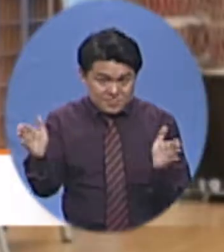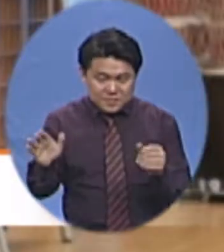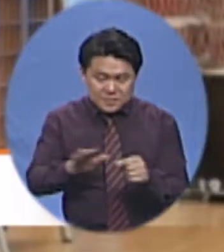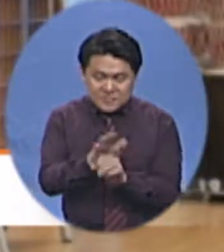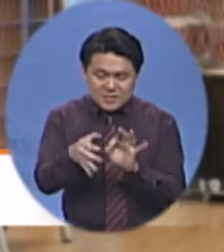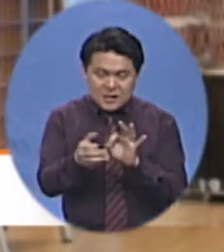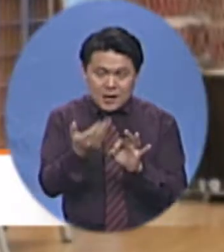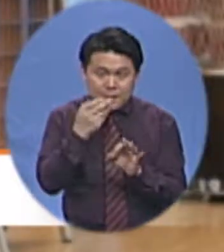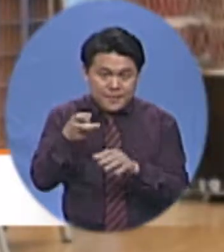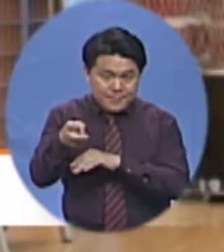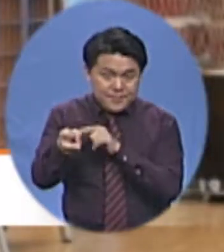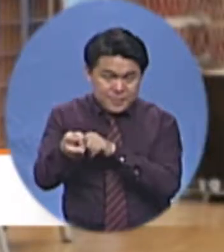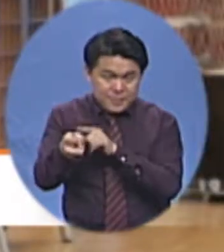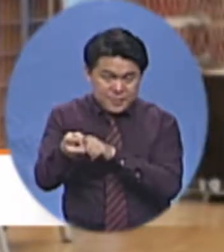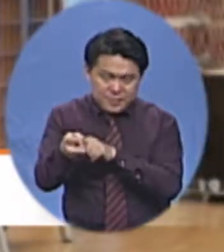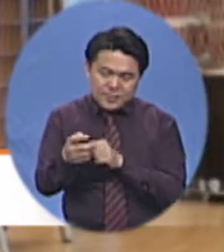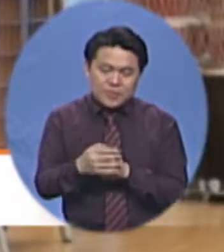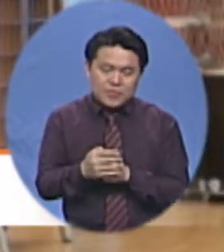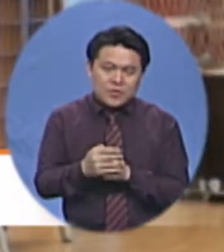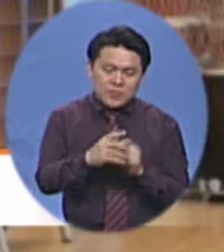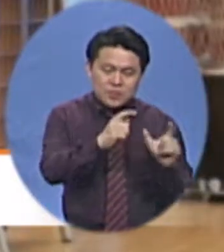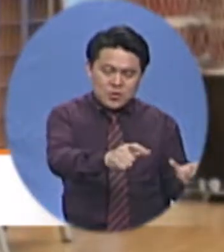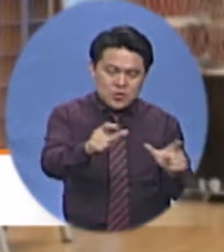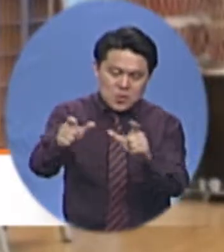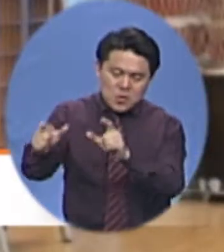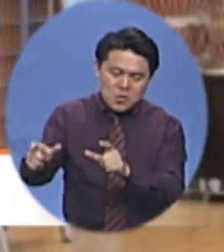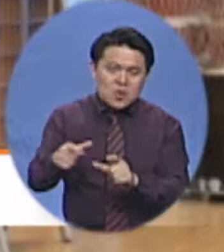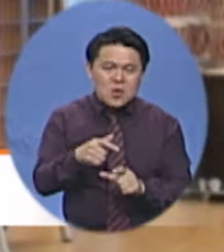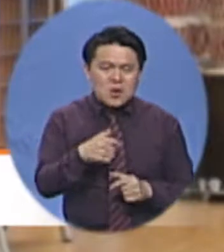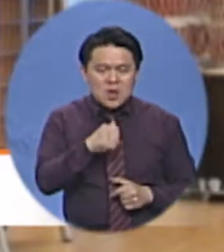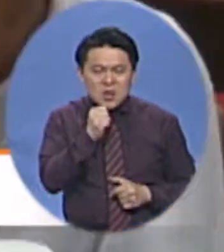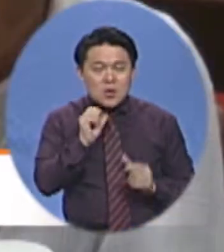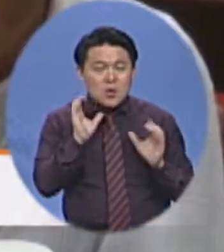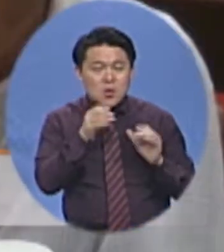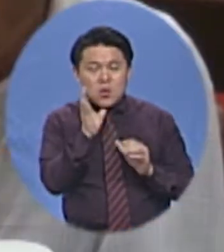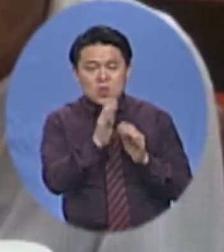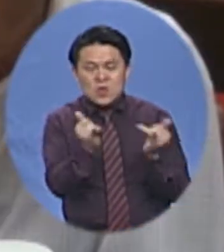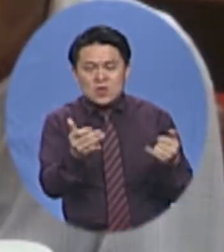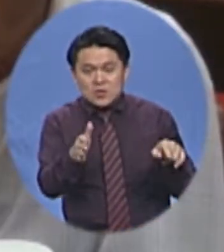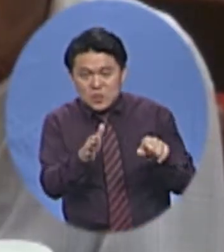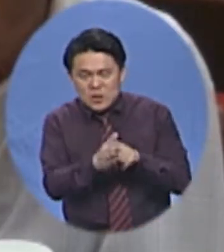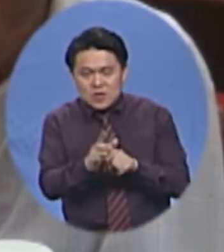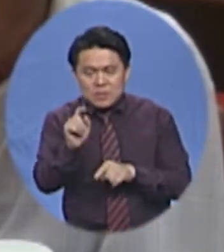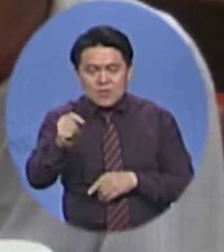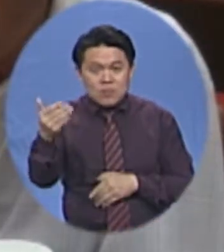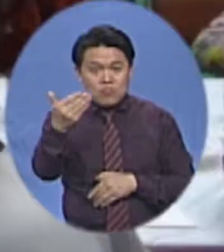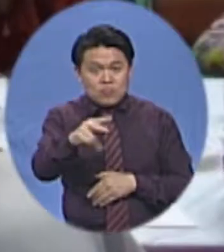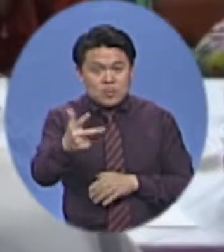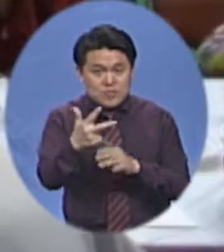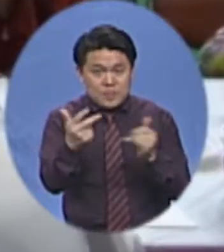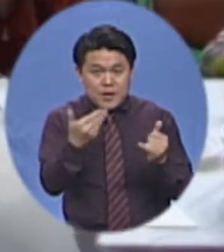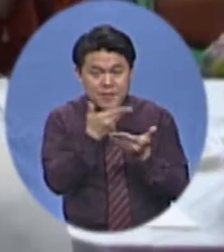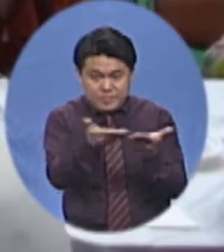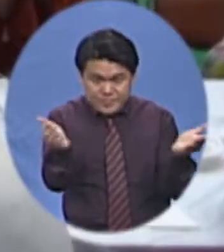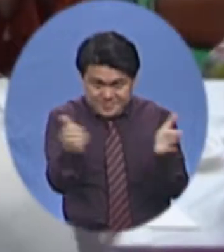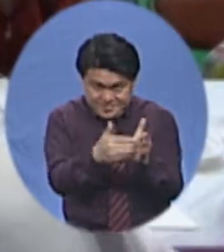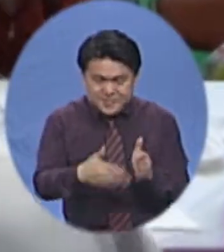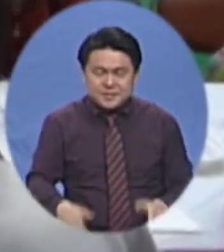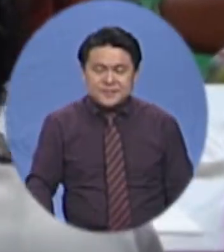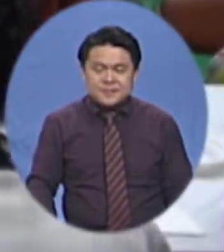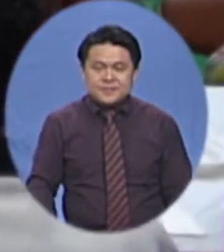사랑의 밥차는 지난해 관내 취약계층 어르신들을 위해 19,700명에게 식사를 제공해